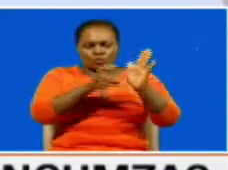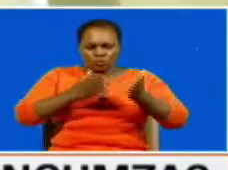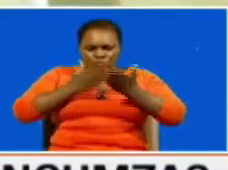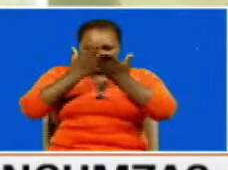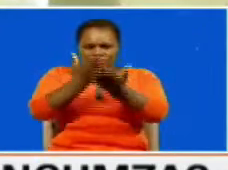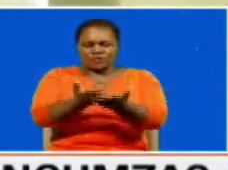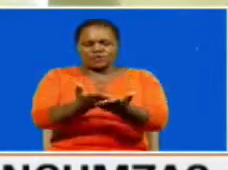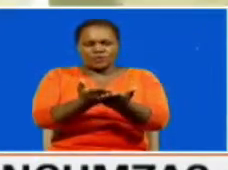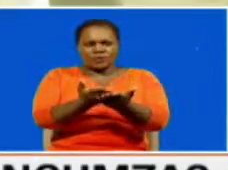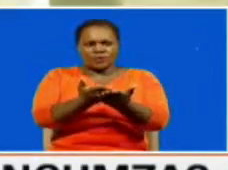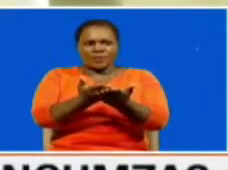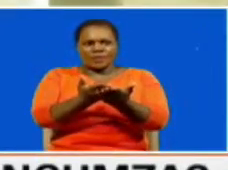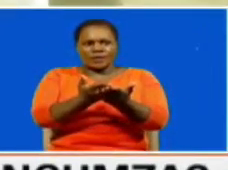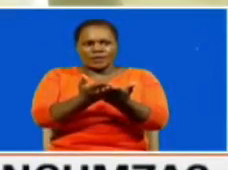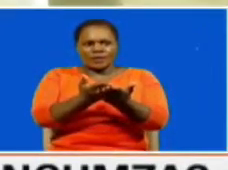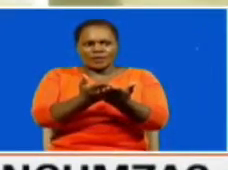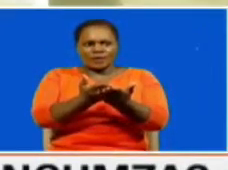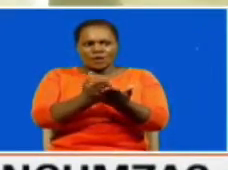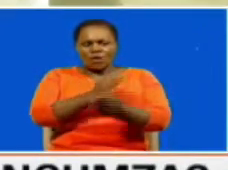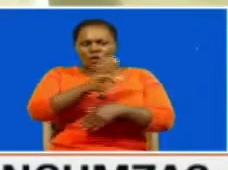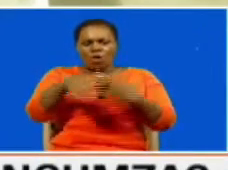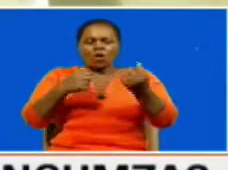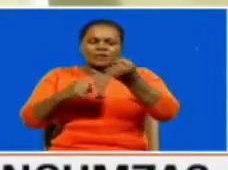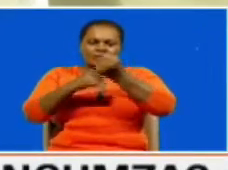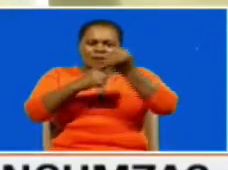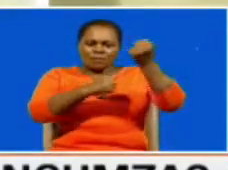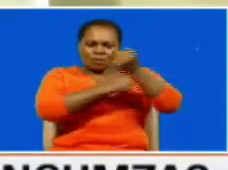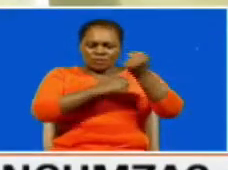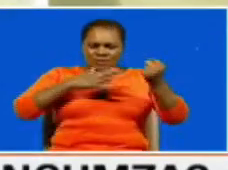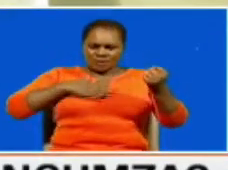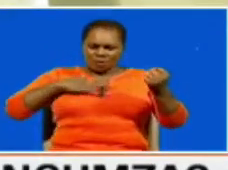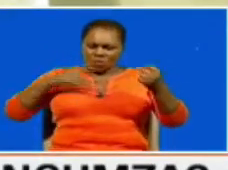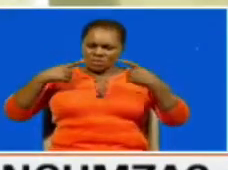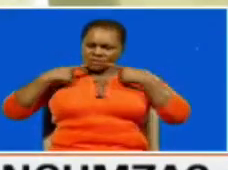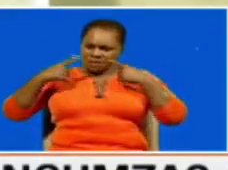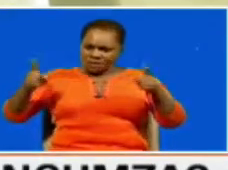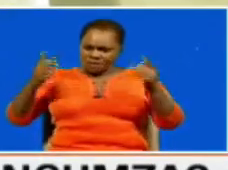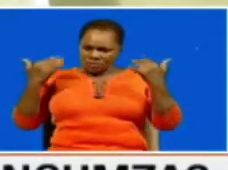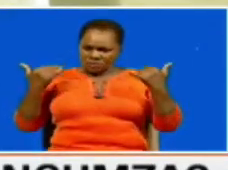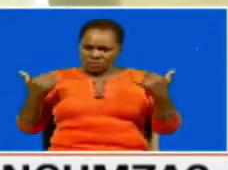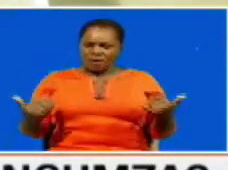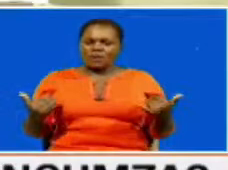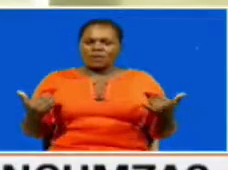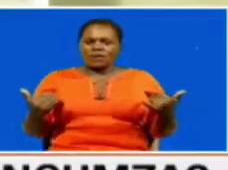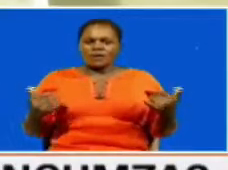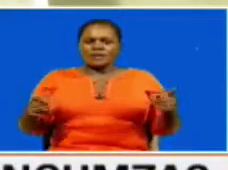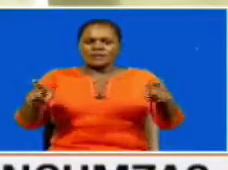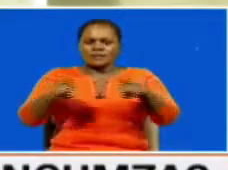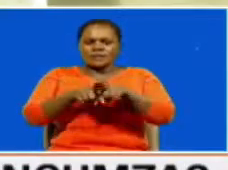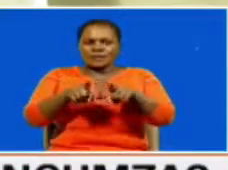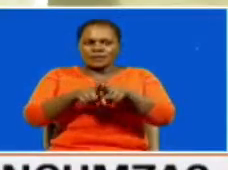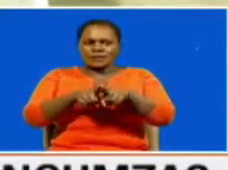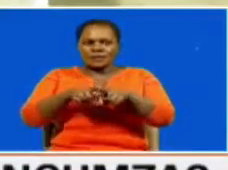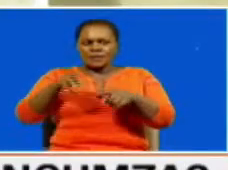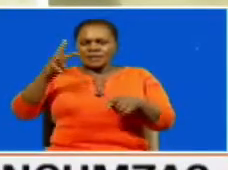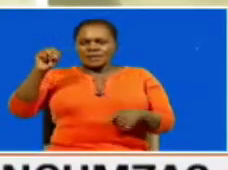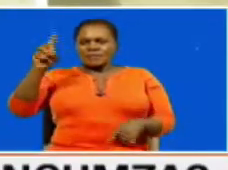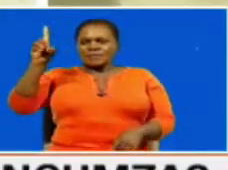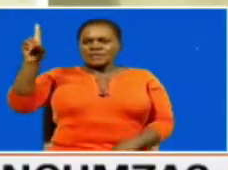us. Tunaambia wafasi wetu wote wa Azimio la Umoja hata na watu wa